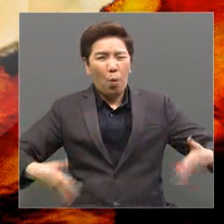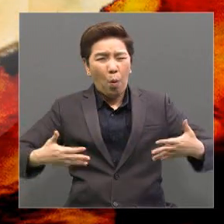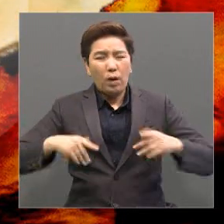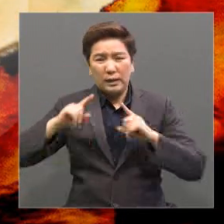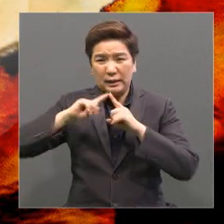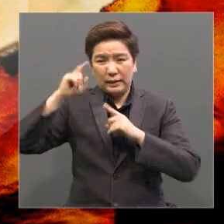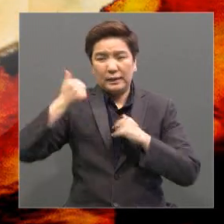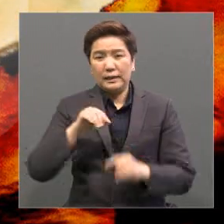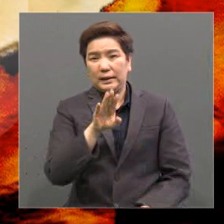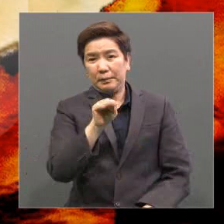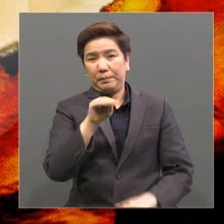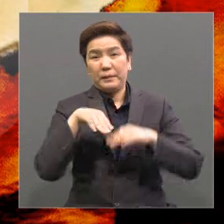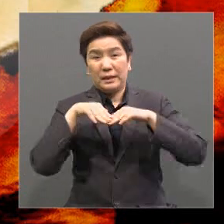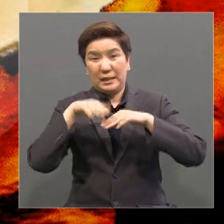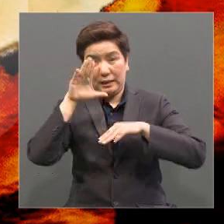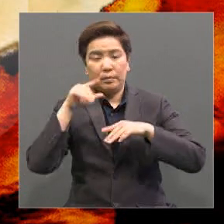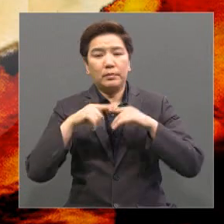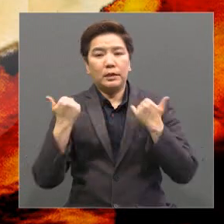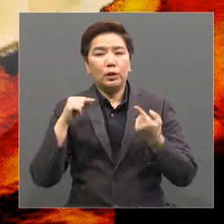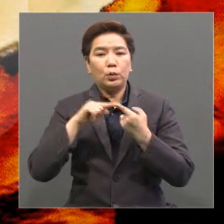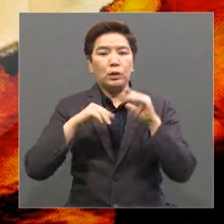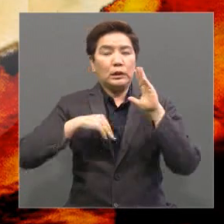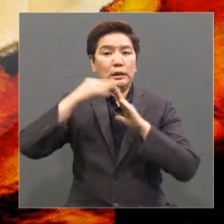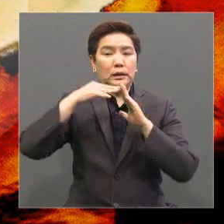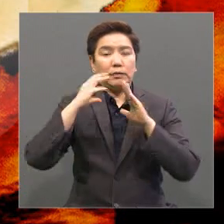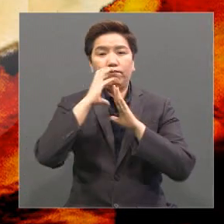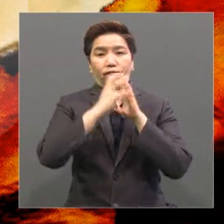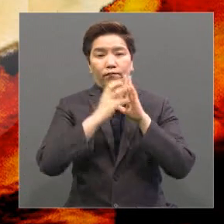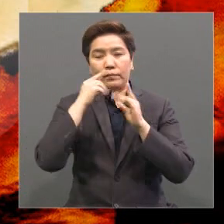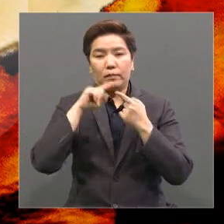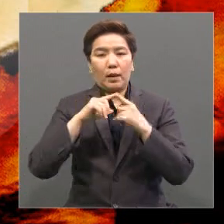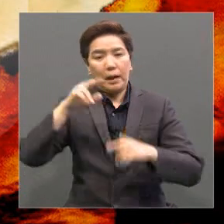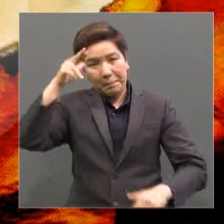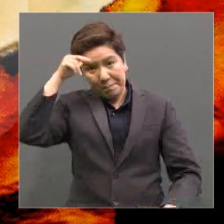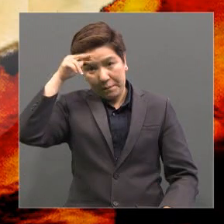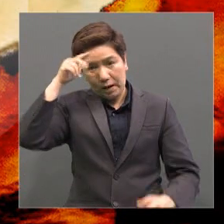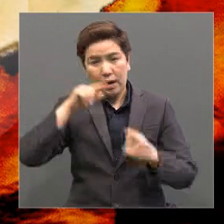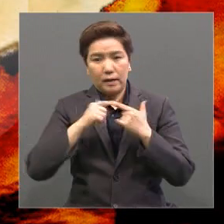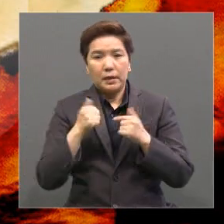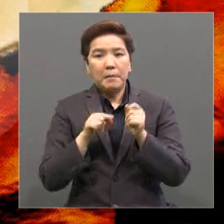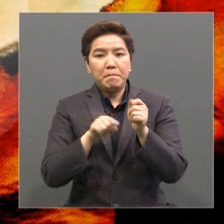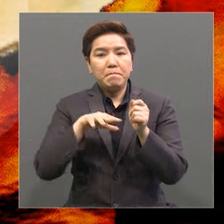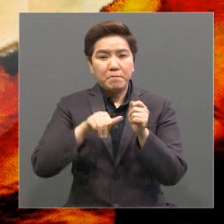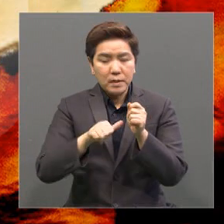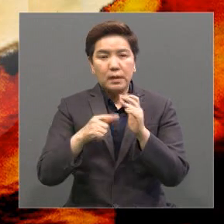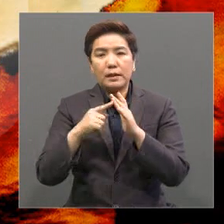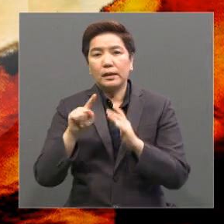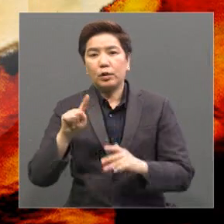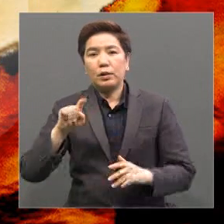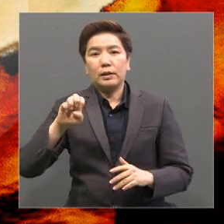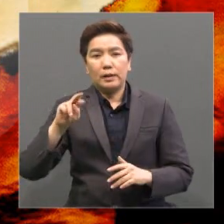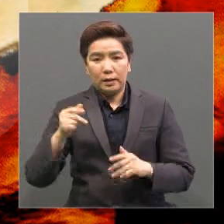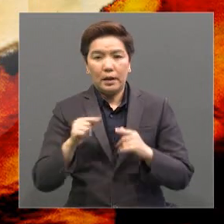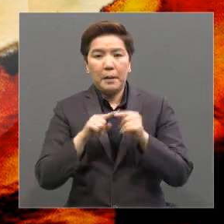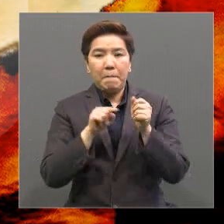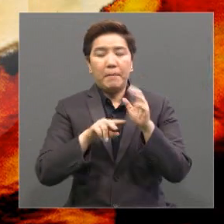จัดตั้งแต่ 40องศาเซลเซียสขึ้นไปอยู่ที่ภาคเหนือนะครับที่จังหวัดลำปางมีที่อำเภอเมืองอำเภอเถินนะครับที่